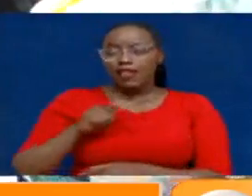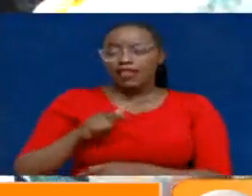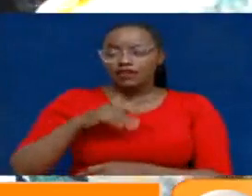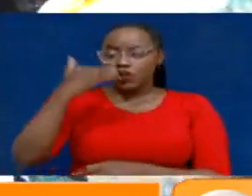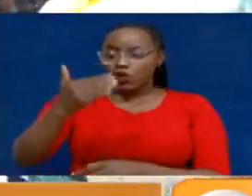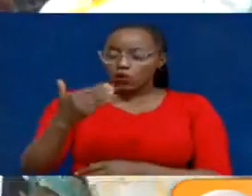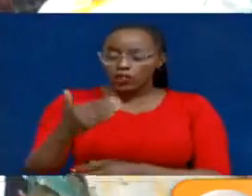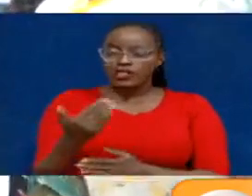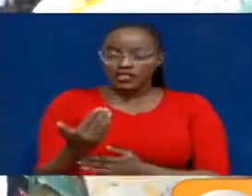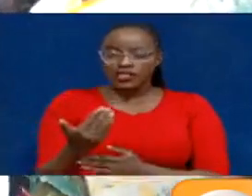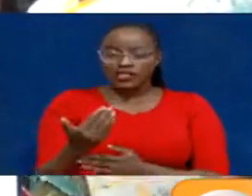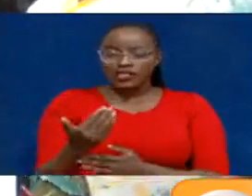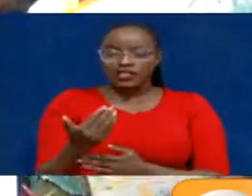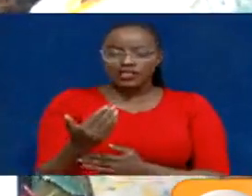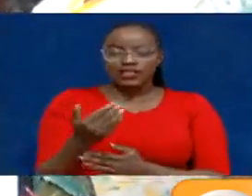we normally in